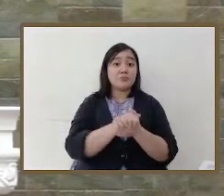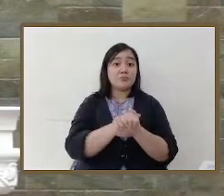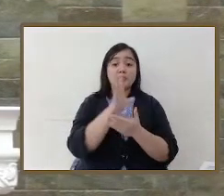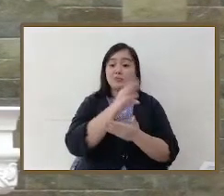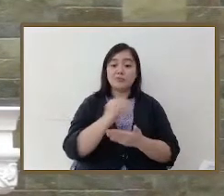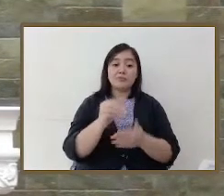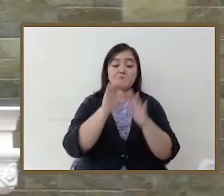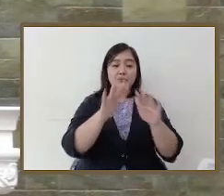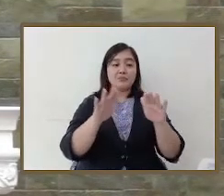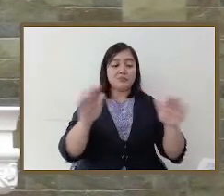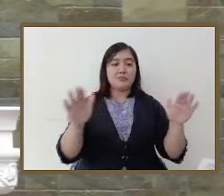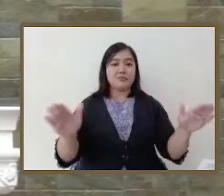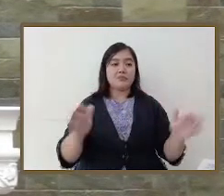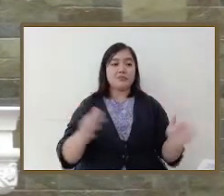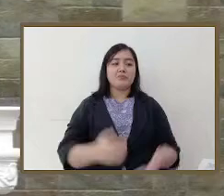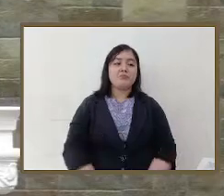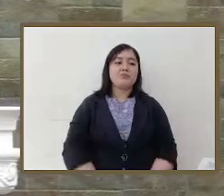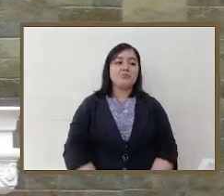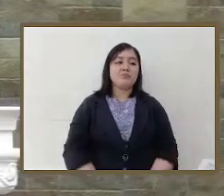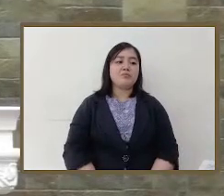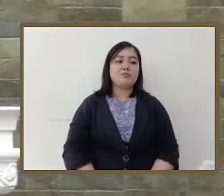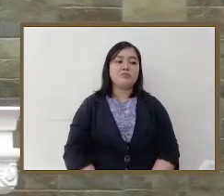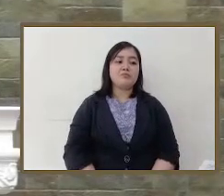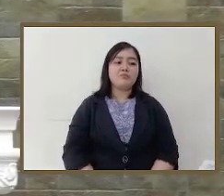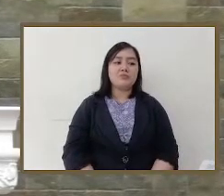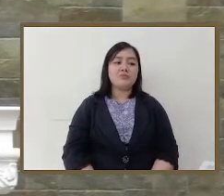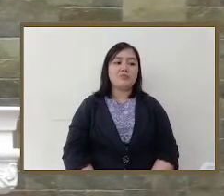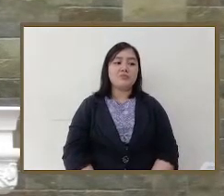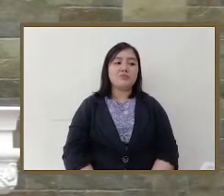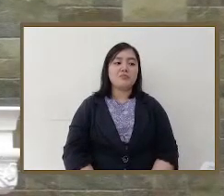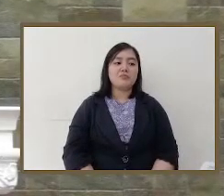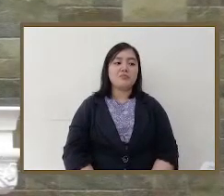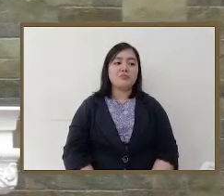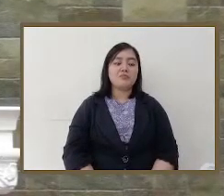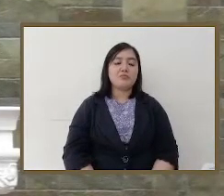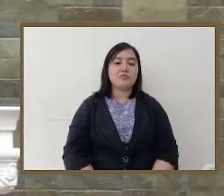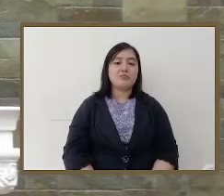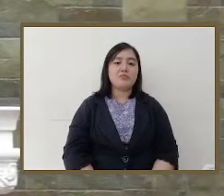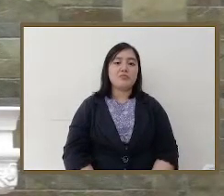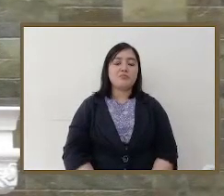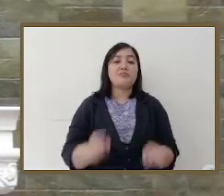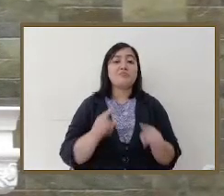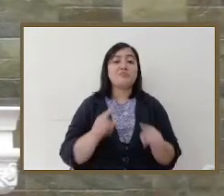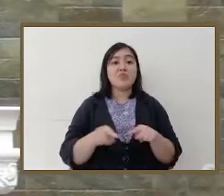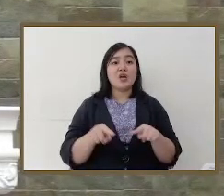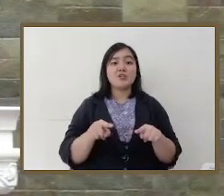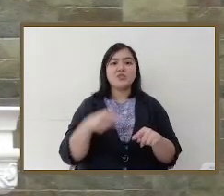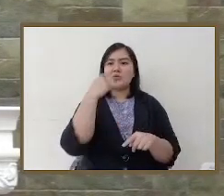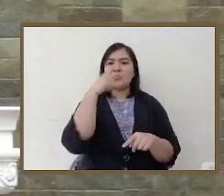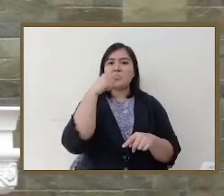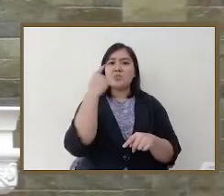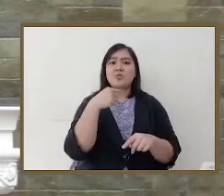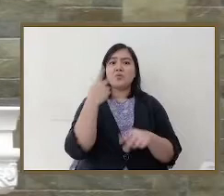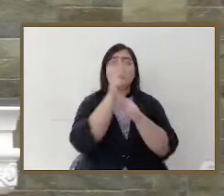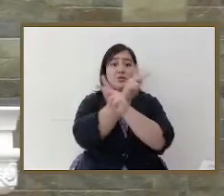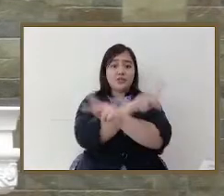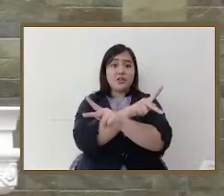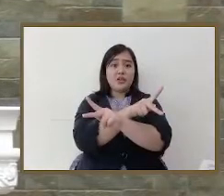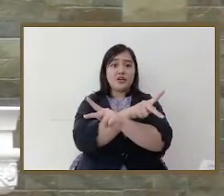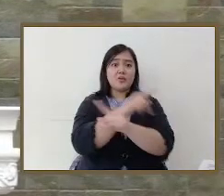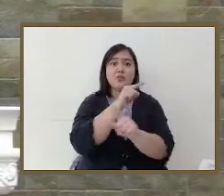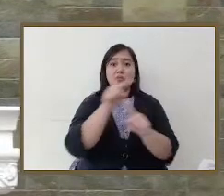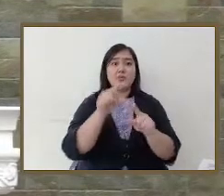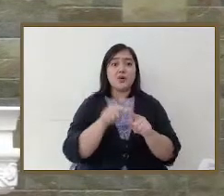harapan mo ang iyong anak. And my question is this, who will protect them when they are out of your sight?